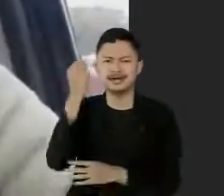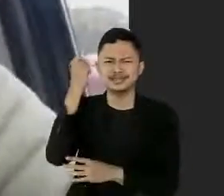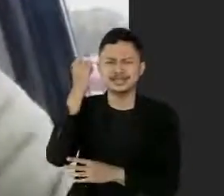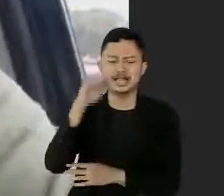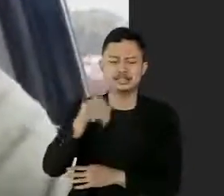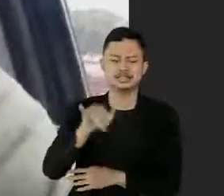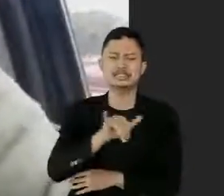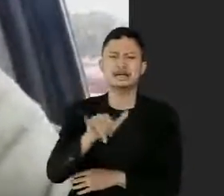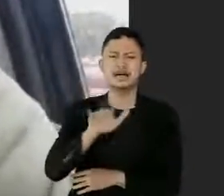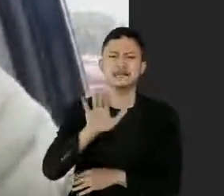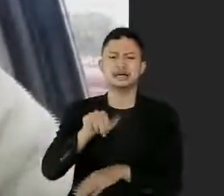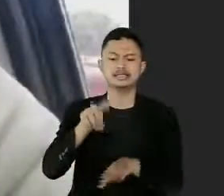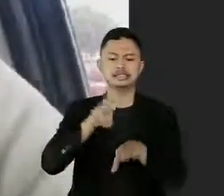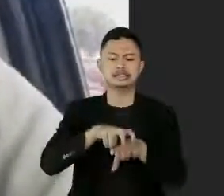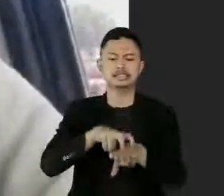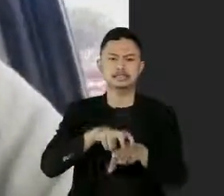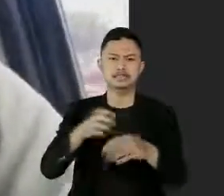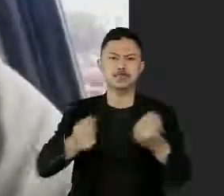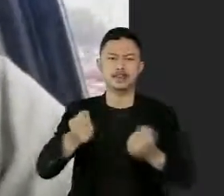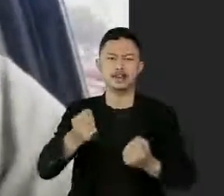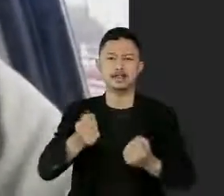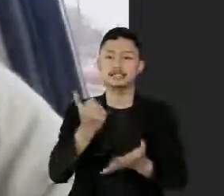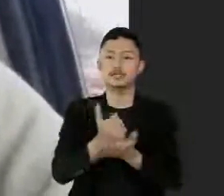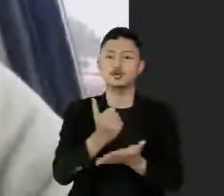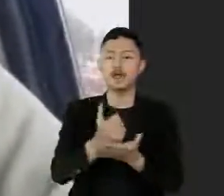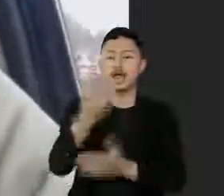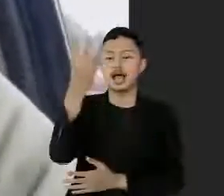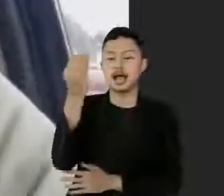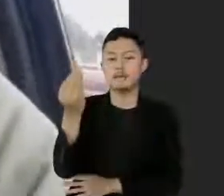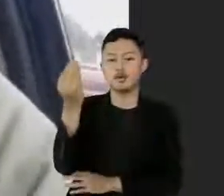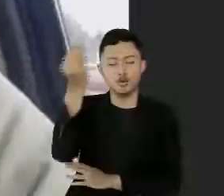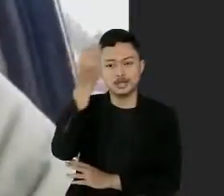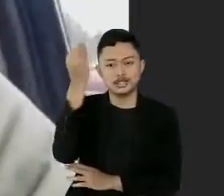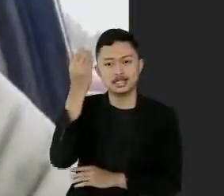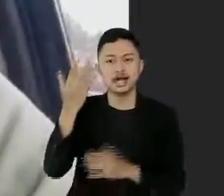di jalan. Ya, sebenarnya di desa wisata itu